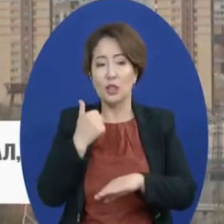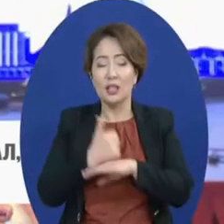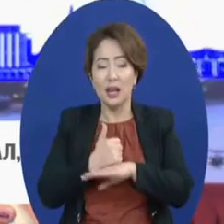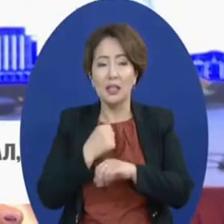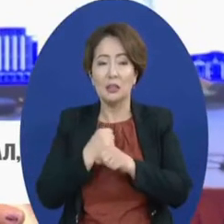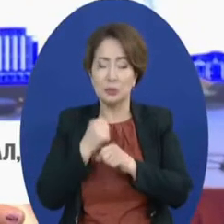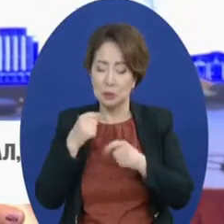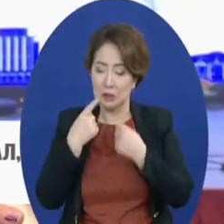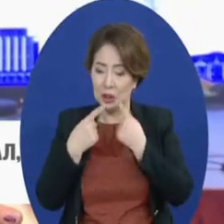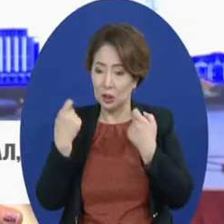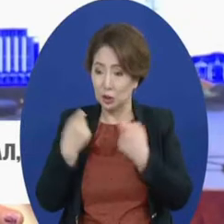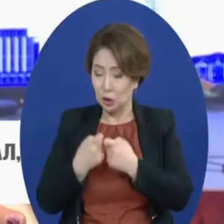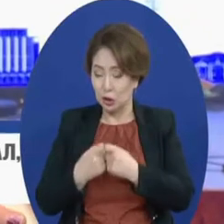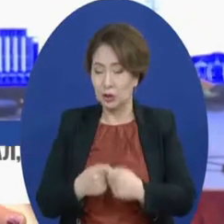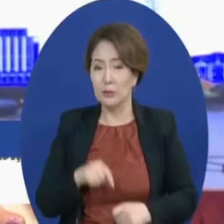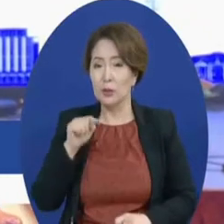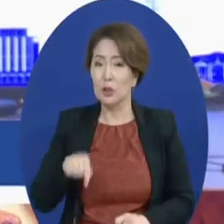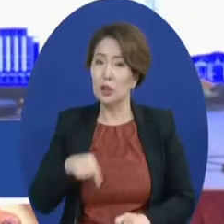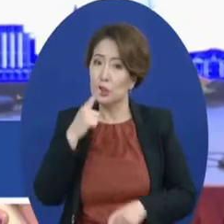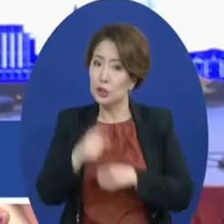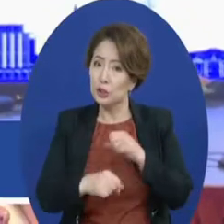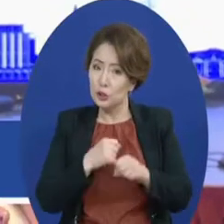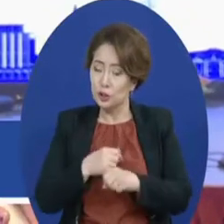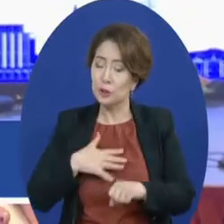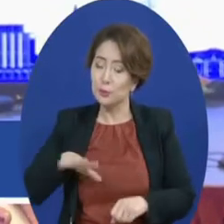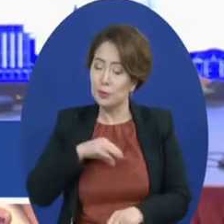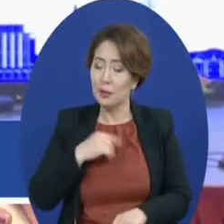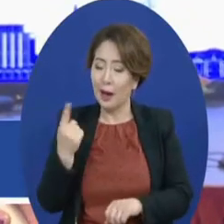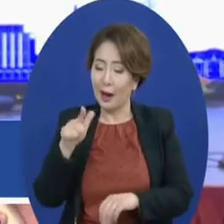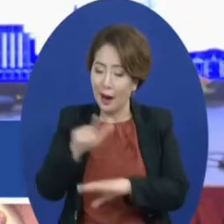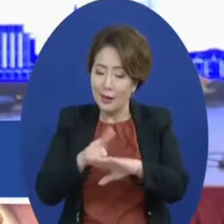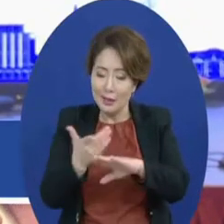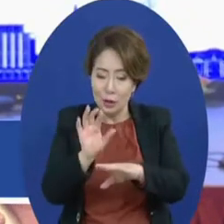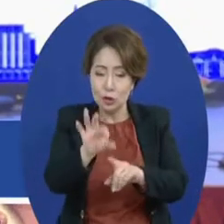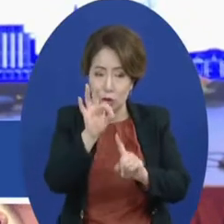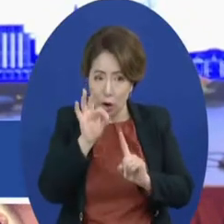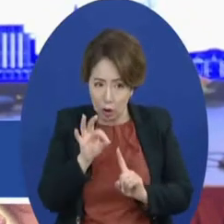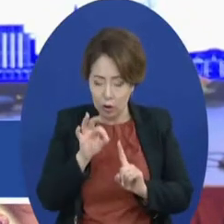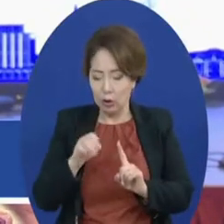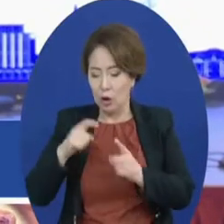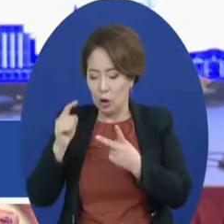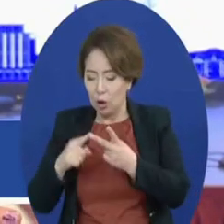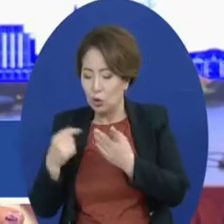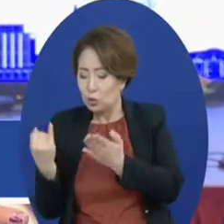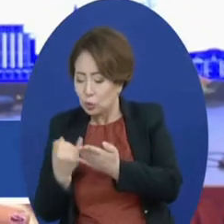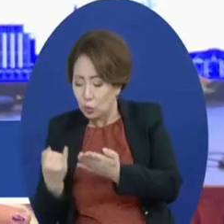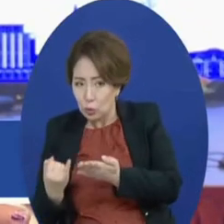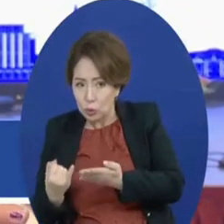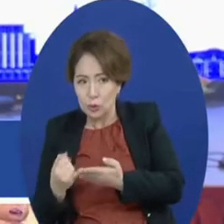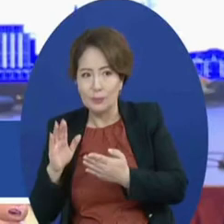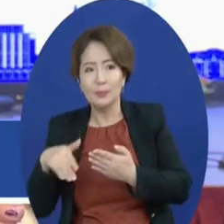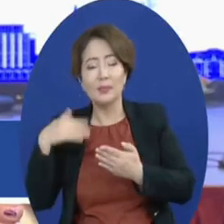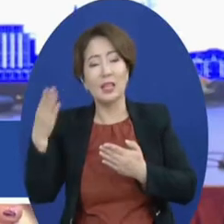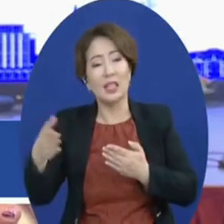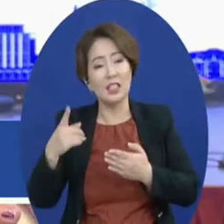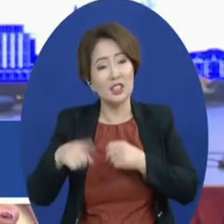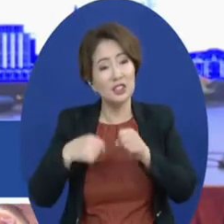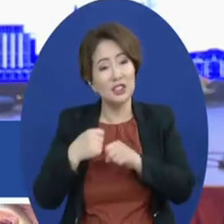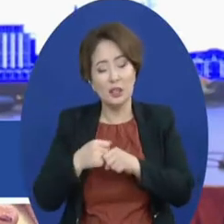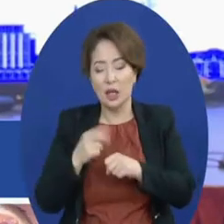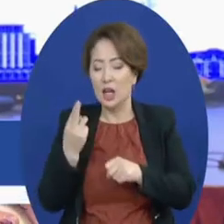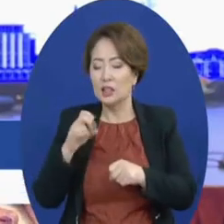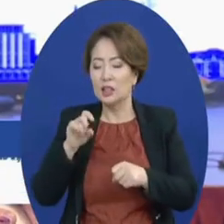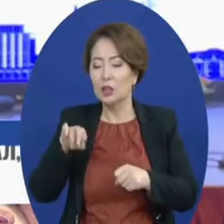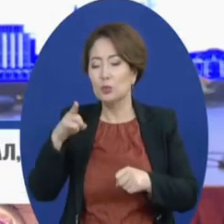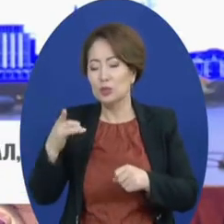тохиролцсон юм а. Энэ жилдээ газраа сонгоод инженерийн шугам шүлжээм зурга хийгээд амжилт ирэх жилүүдээс нь дэд үзүүдийг